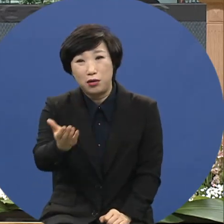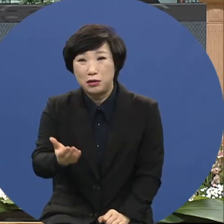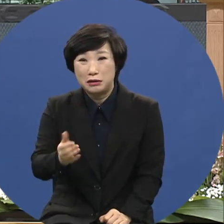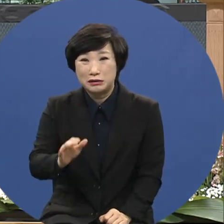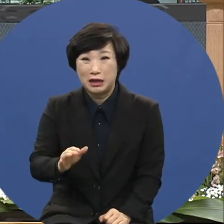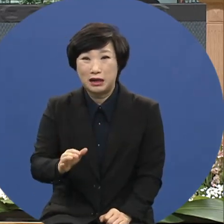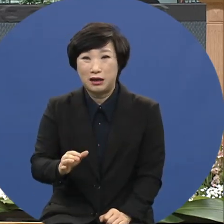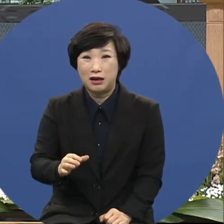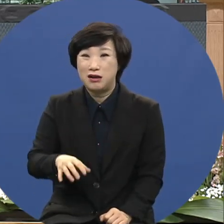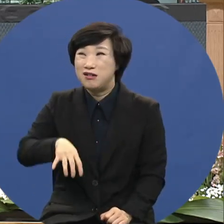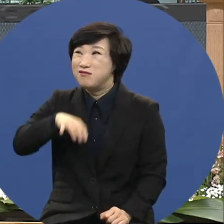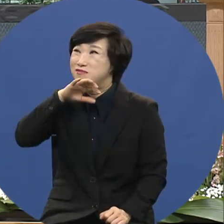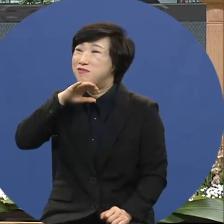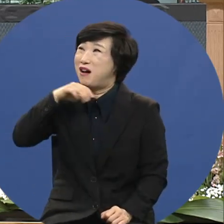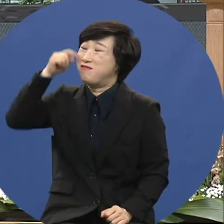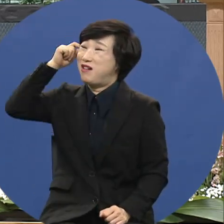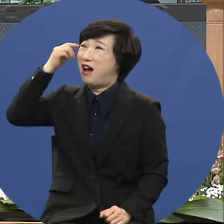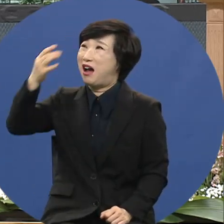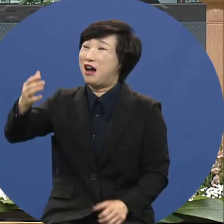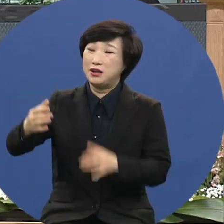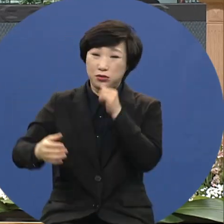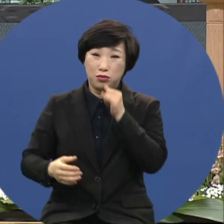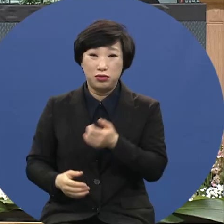대놓고 원망하는 사람이 있고.